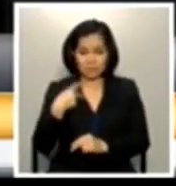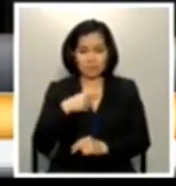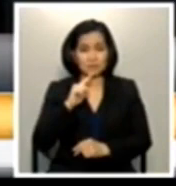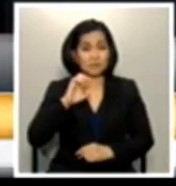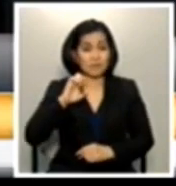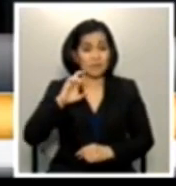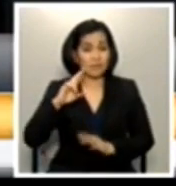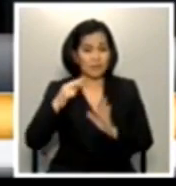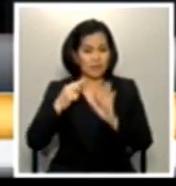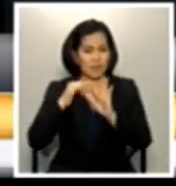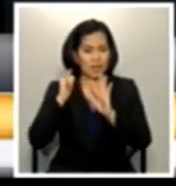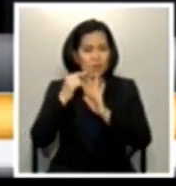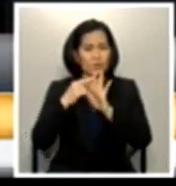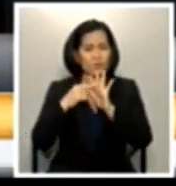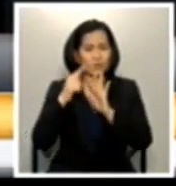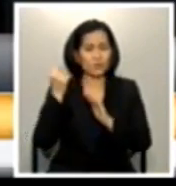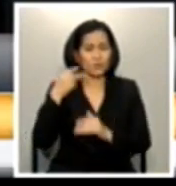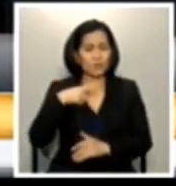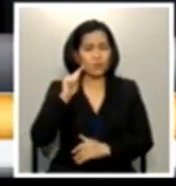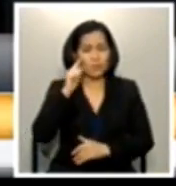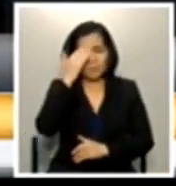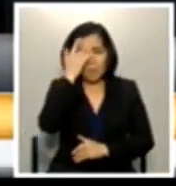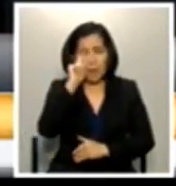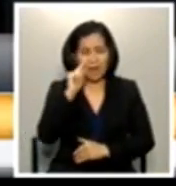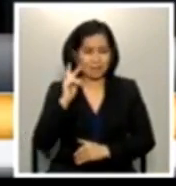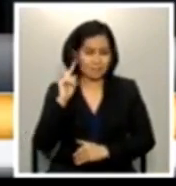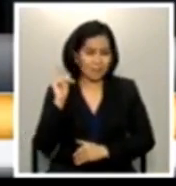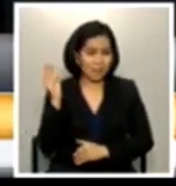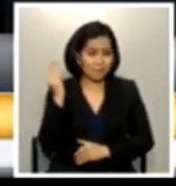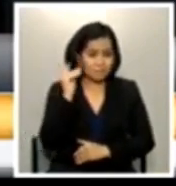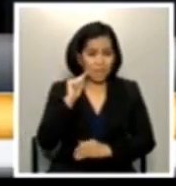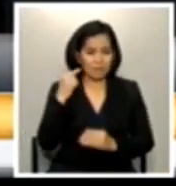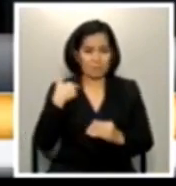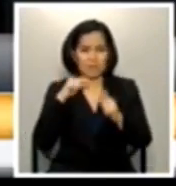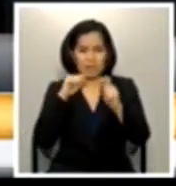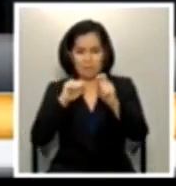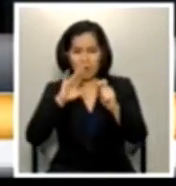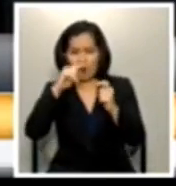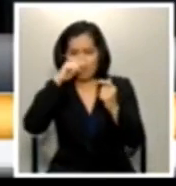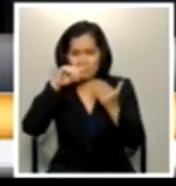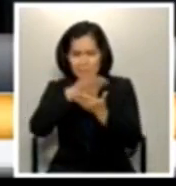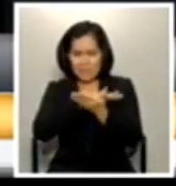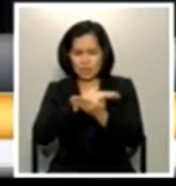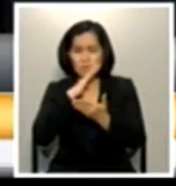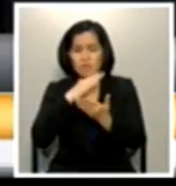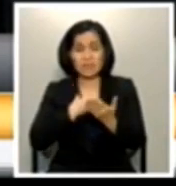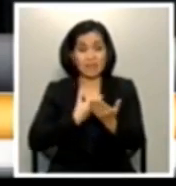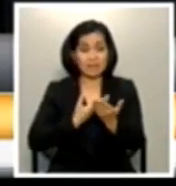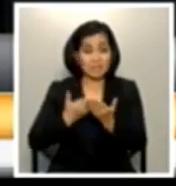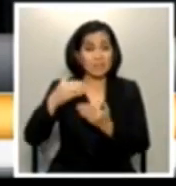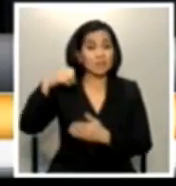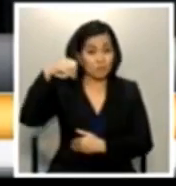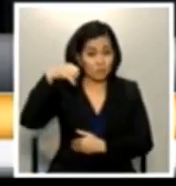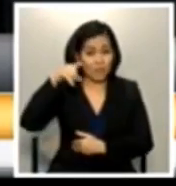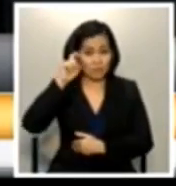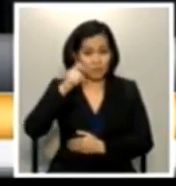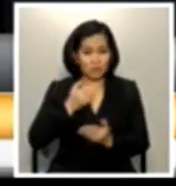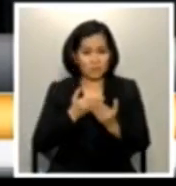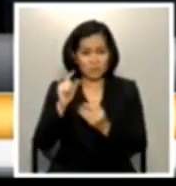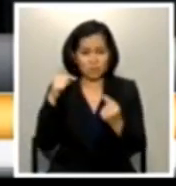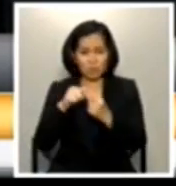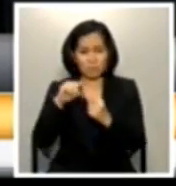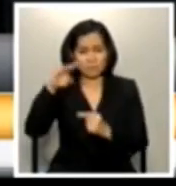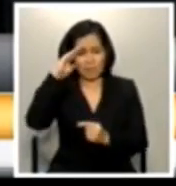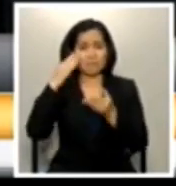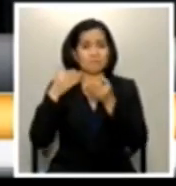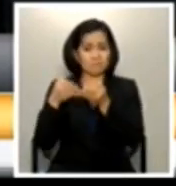ายังมีอำเภออยู่อำเภอหนึ่งในประเทศไทยนะครับที่เวลาจะซื้อกระแสไฟฟ้านะครับจะต้องซื้อผ่านกองทัพเรือ